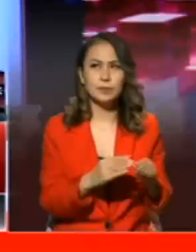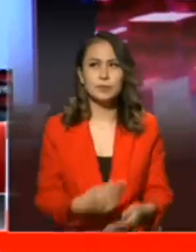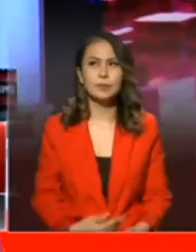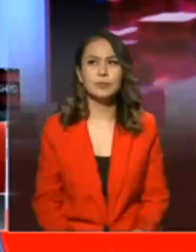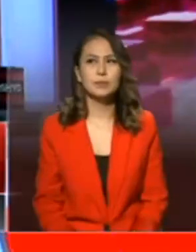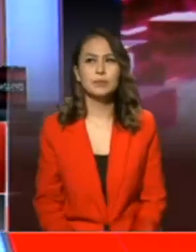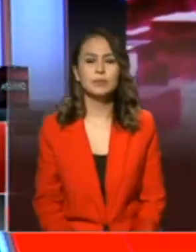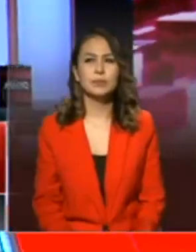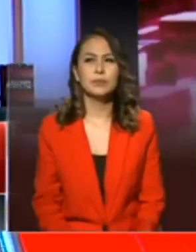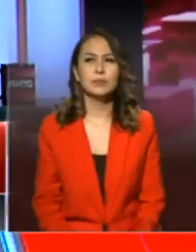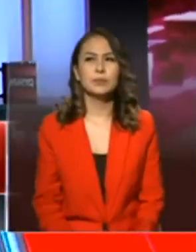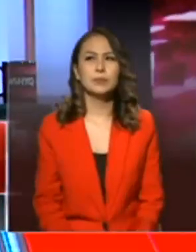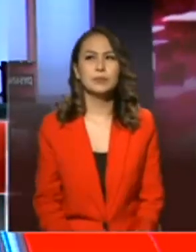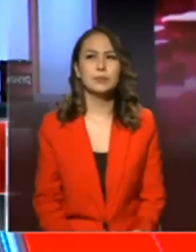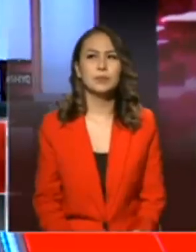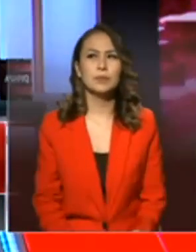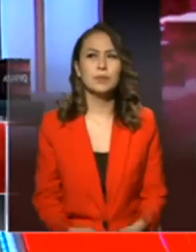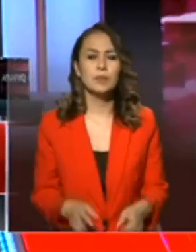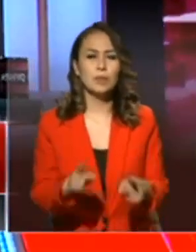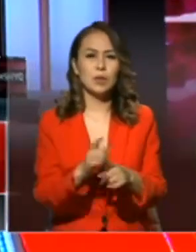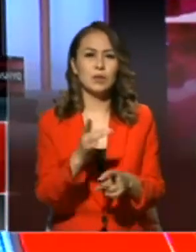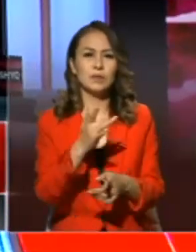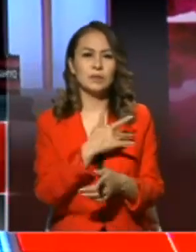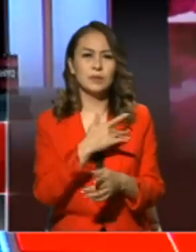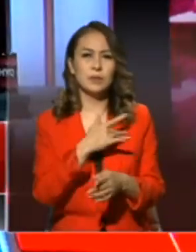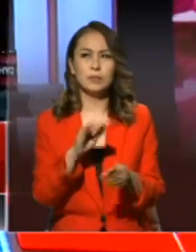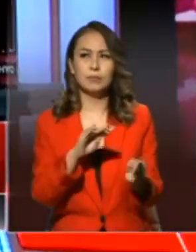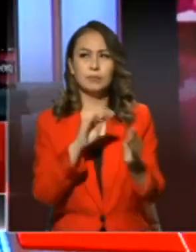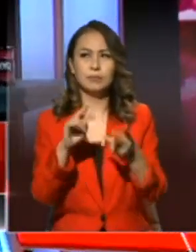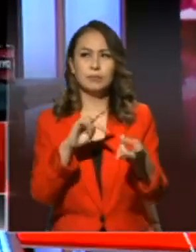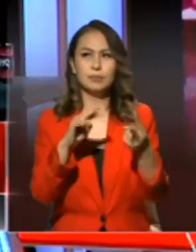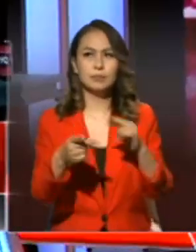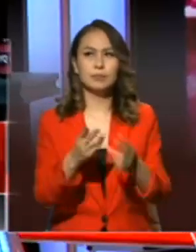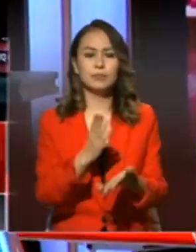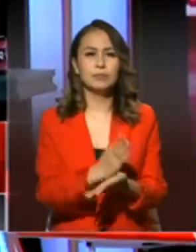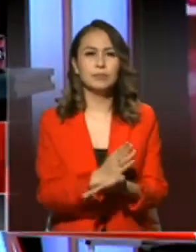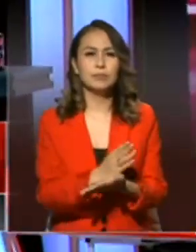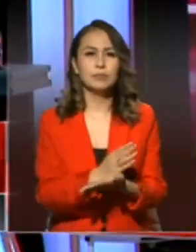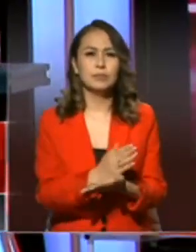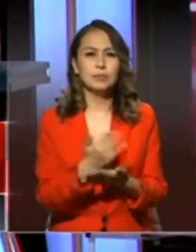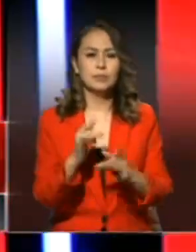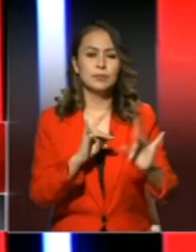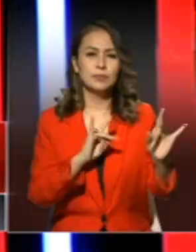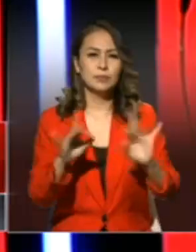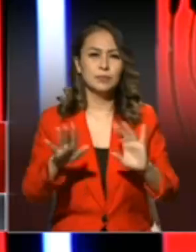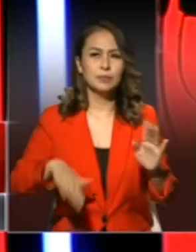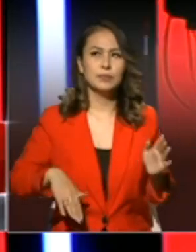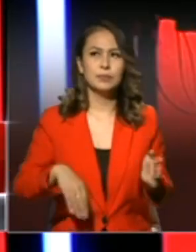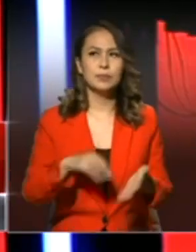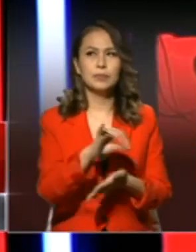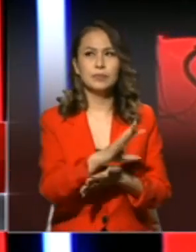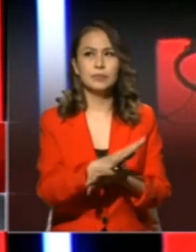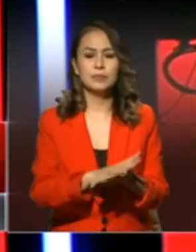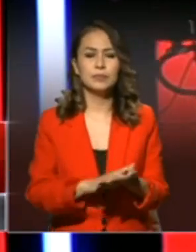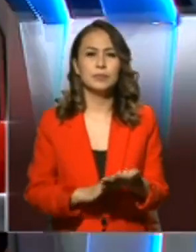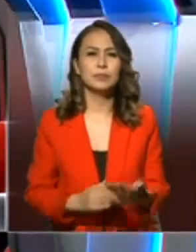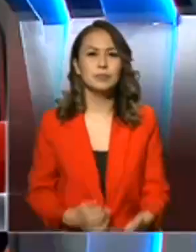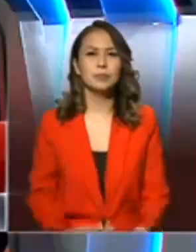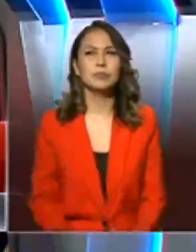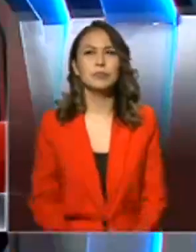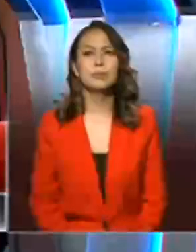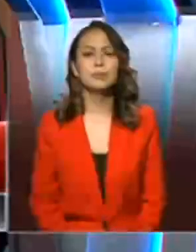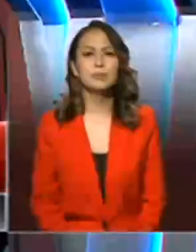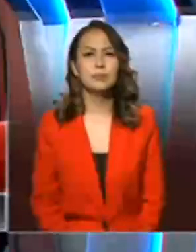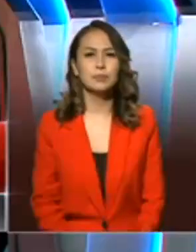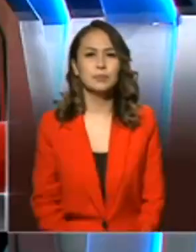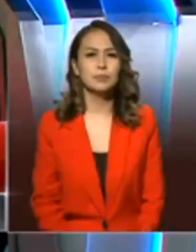десең, жүрегін ауыстырған адам тұр ғой, 10 жыл өмір сүрген. Иә, негізі біз қараңыз. Бізде үзілістің уақыты келген екен, қымбат спикерлер, кешірім сұраймын, содан кейін талқылайық. Иә, Сәуле